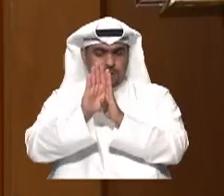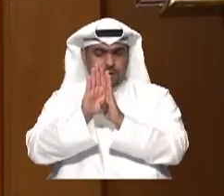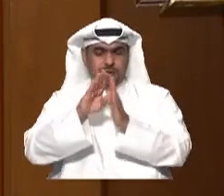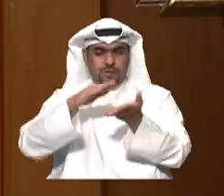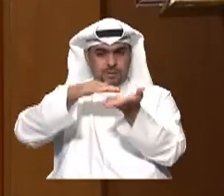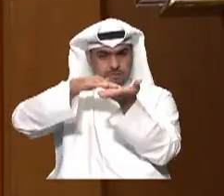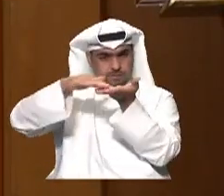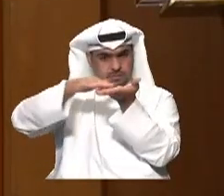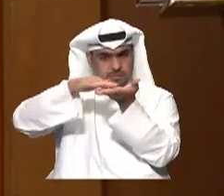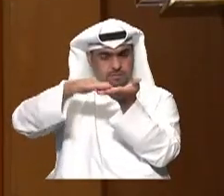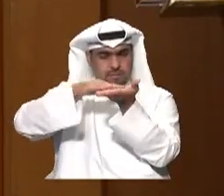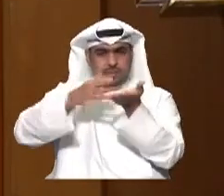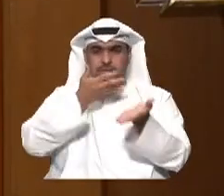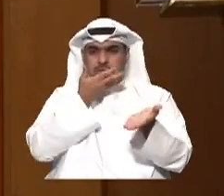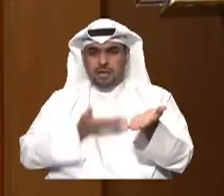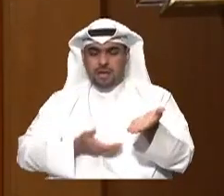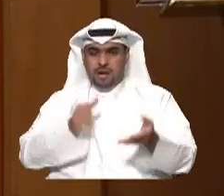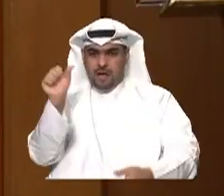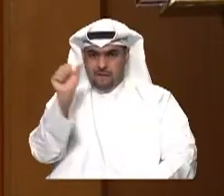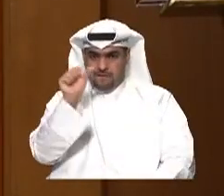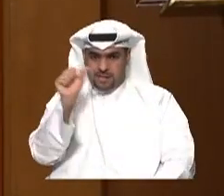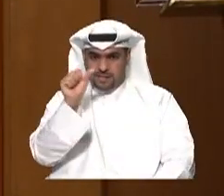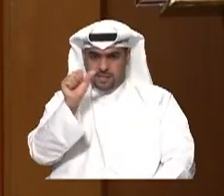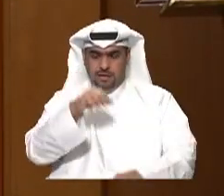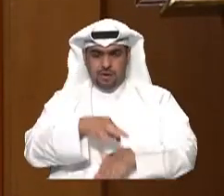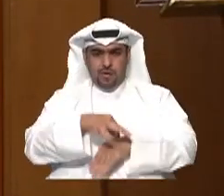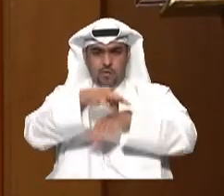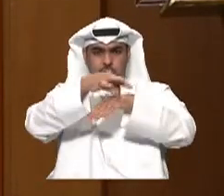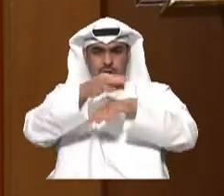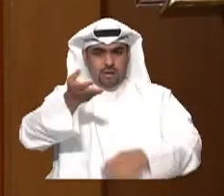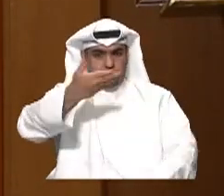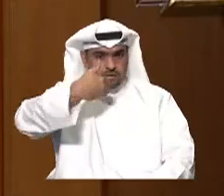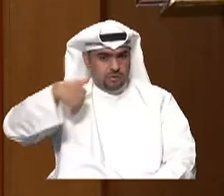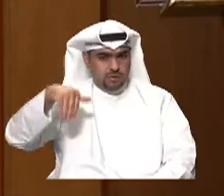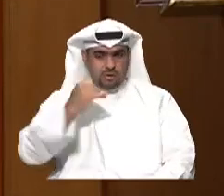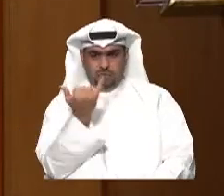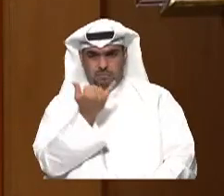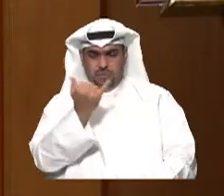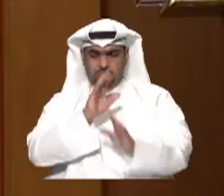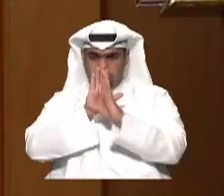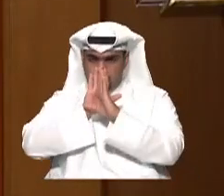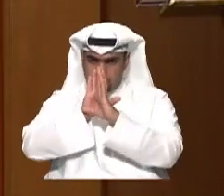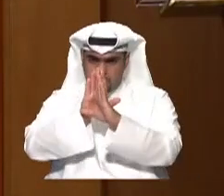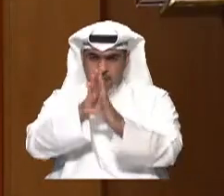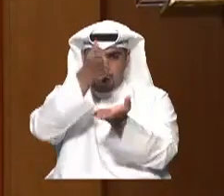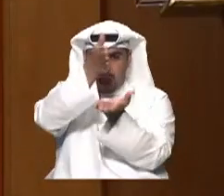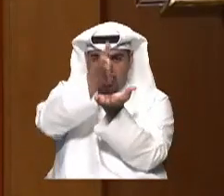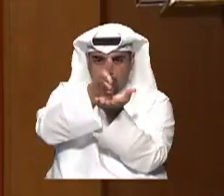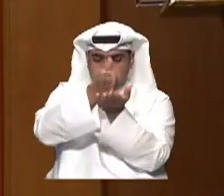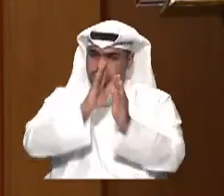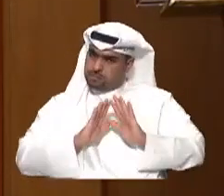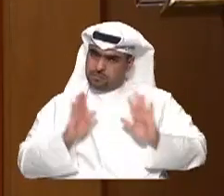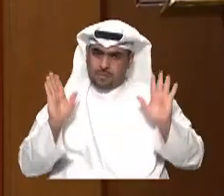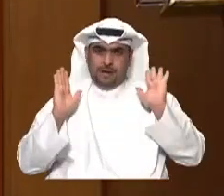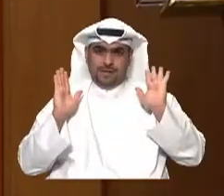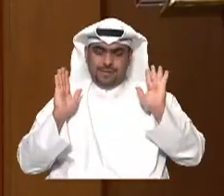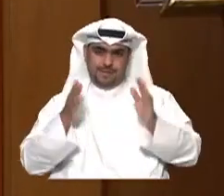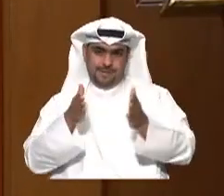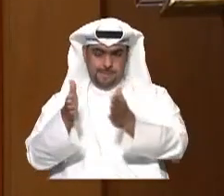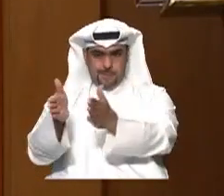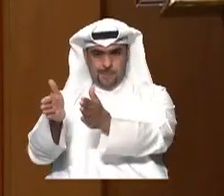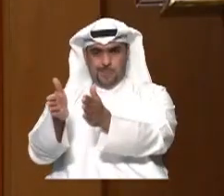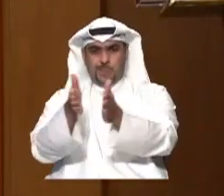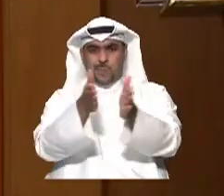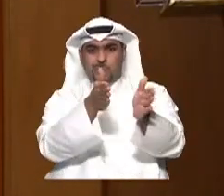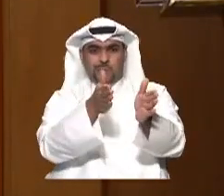وحماية الشعب الأفغاني وتأمين الحياة الكريمة لهم مع الحفاظ على حقوقهم. وجدد كذلك موقف